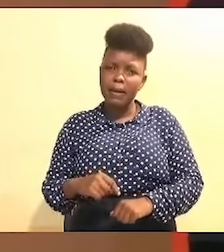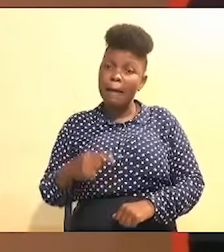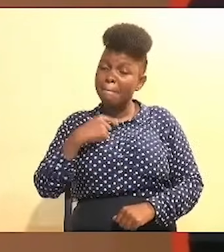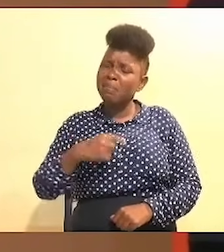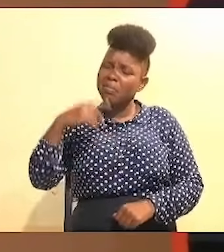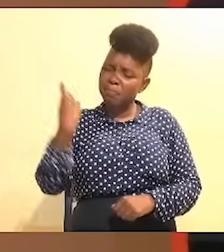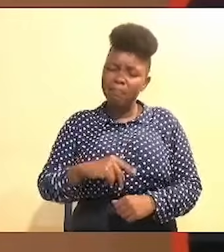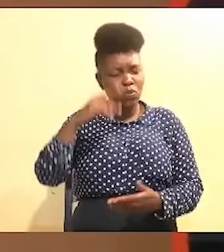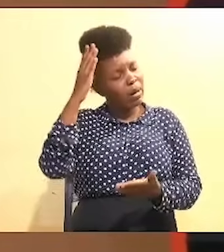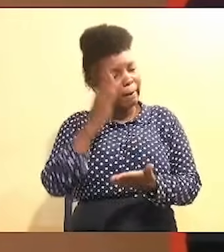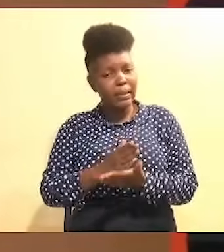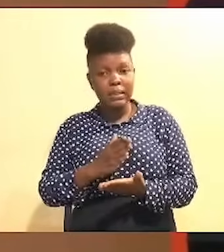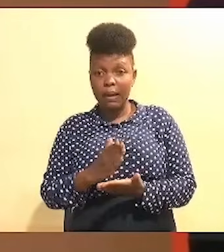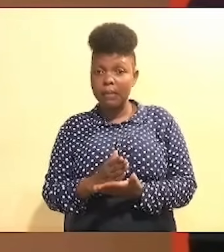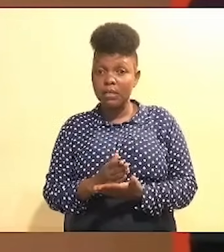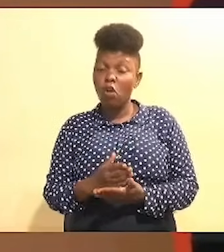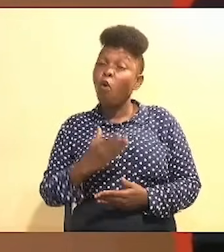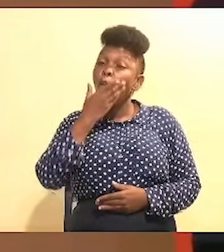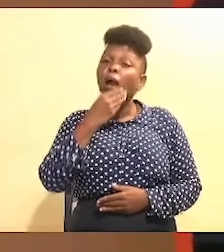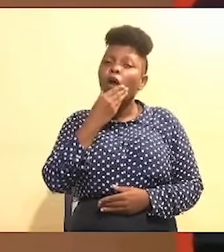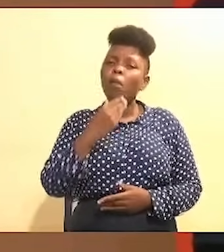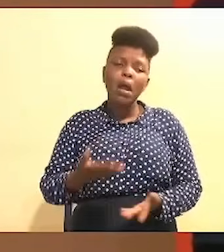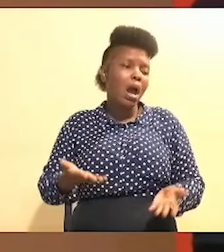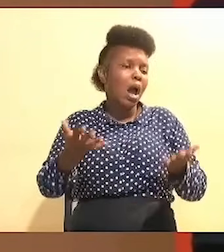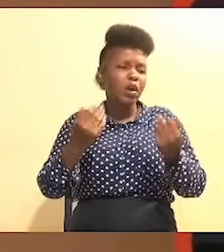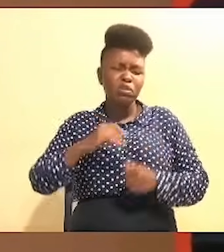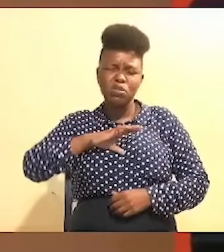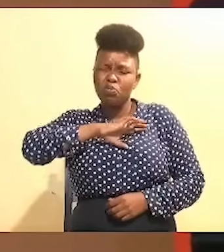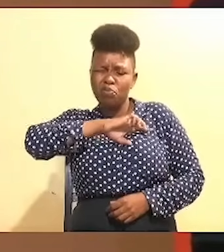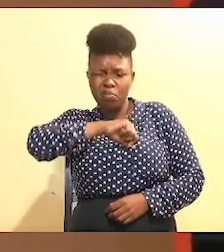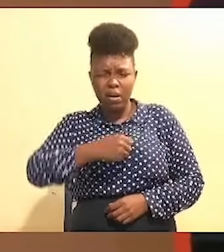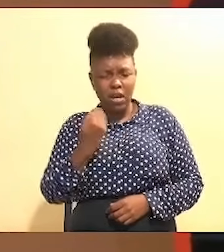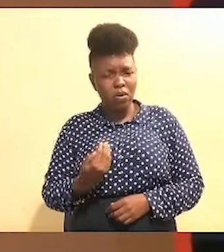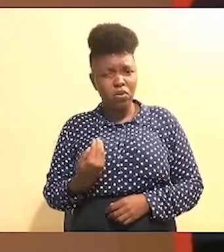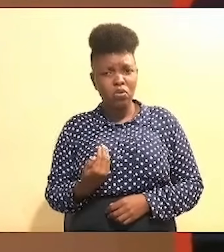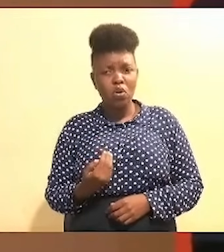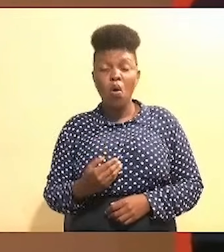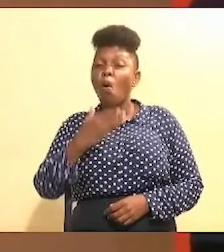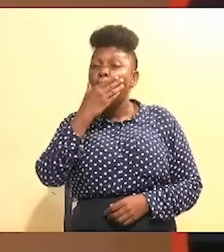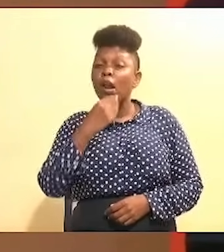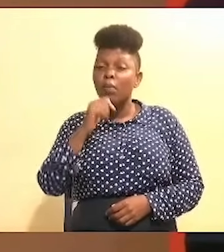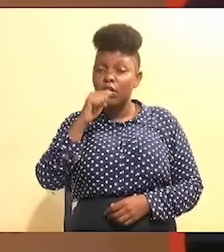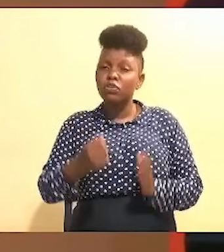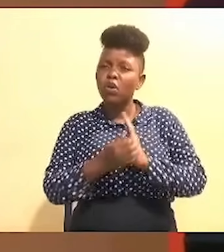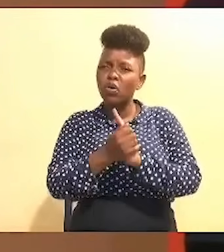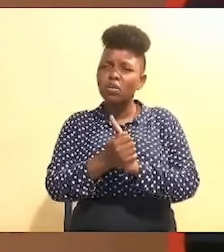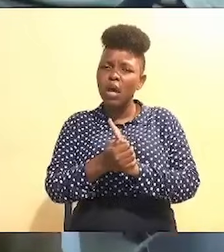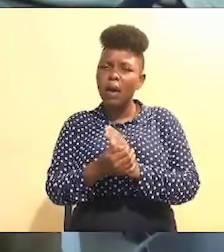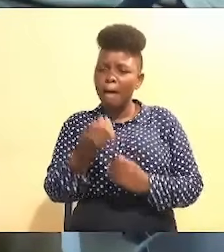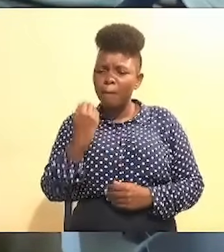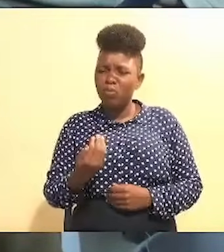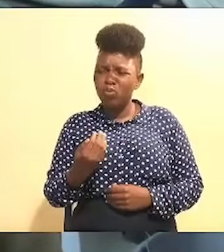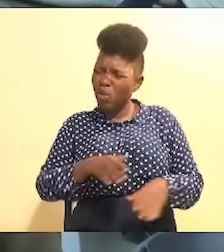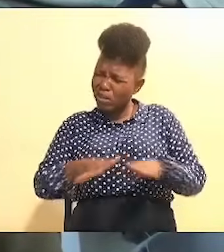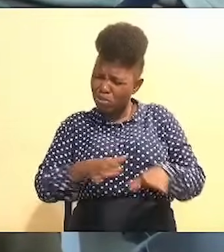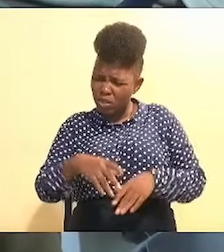Kabisa kabisa. Na wanaume huwa hatuwezi kuvumilia utukutu wa watoto. Unajua sisi wanaume ndio tunaoongoza, mtoto akisumbua sana, peleka polisi.